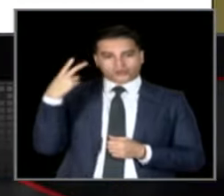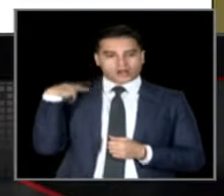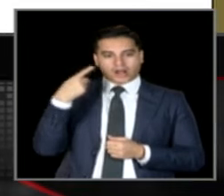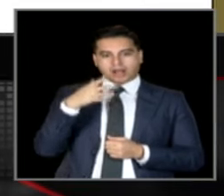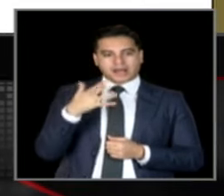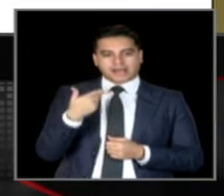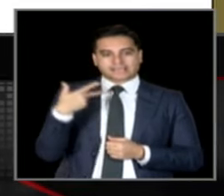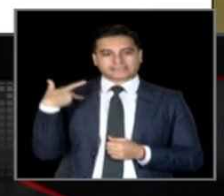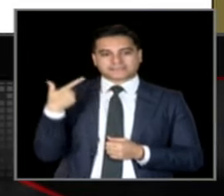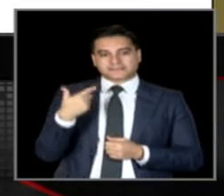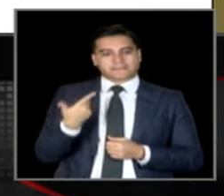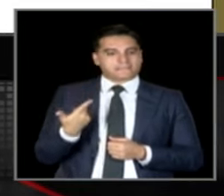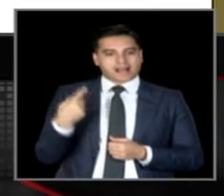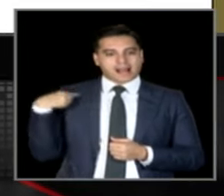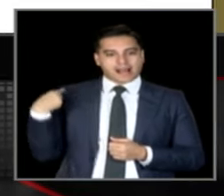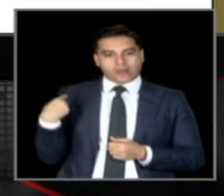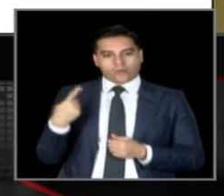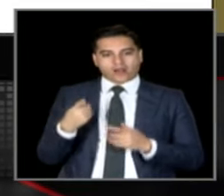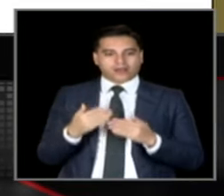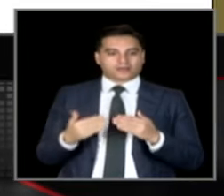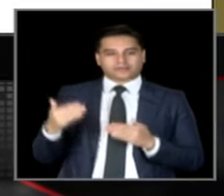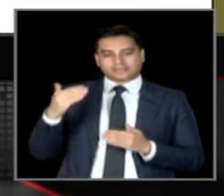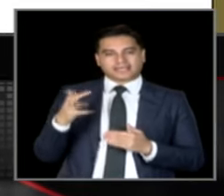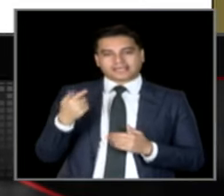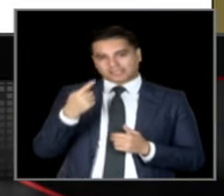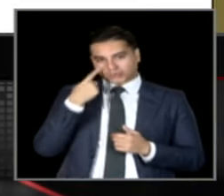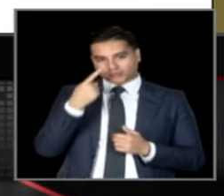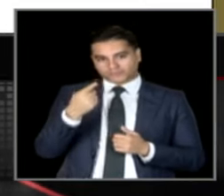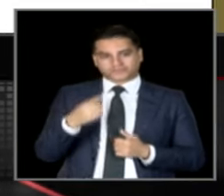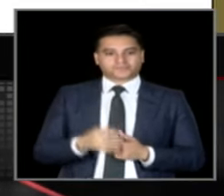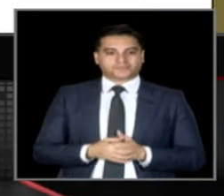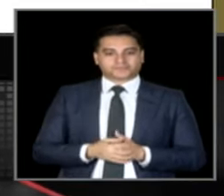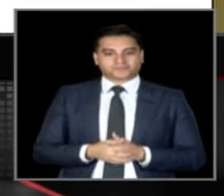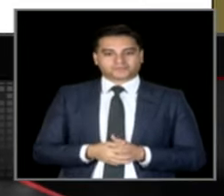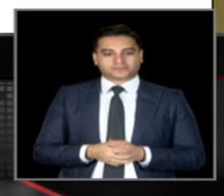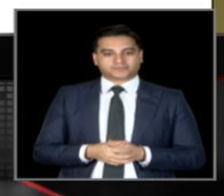ما هي الرتبة العسكرية في الصورة؟